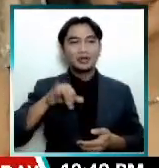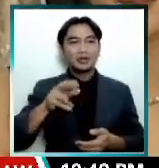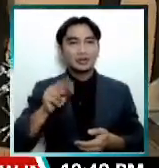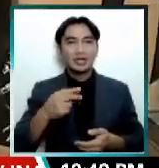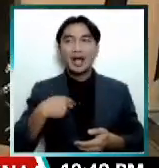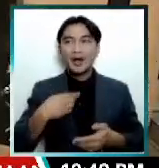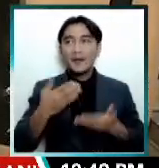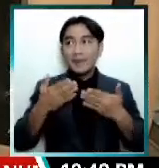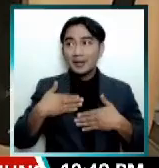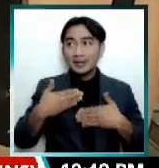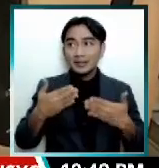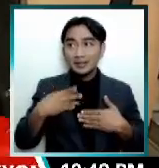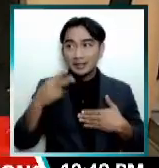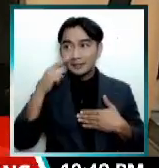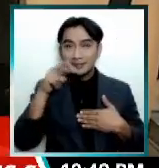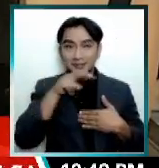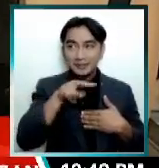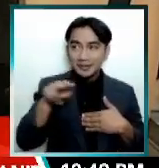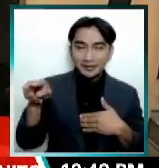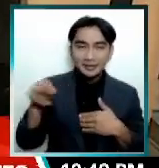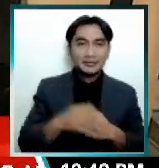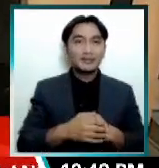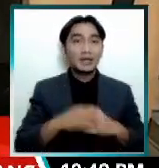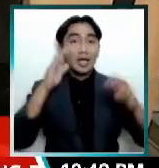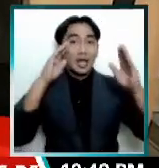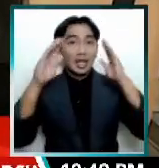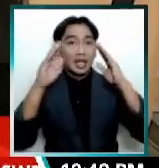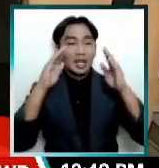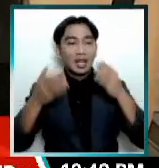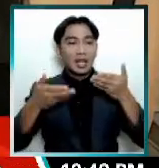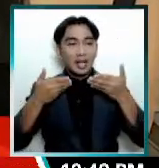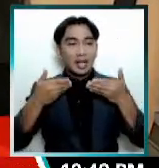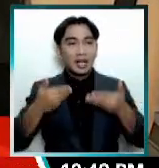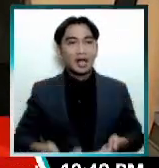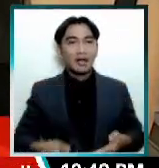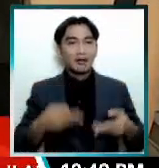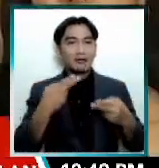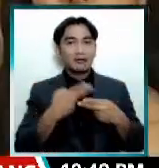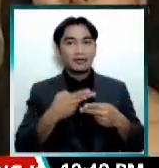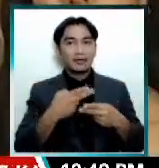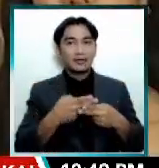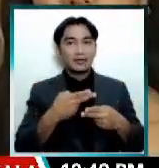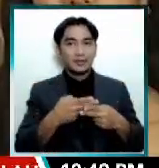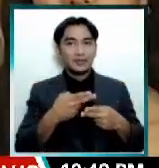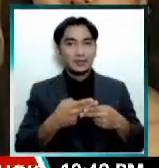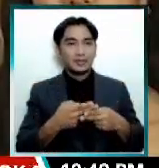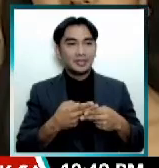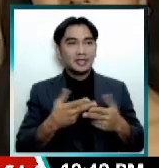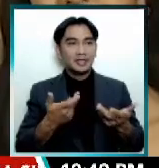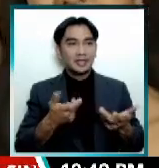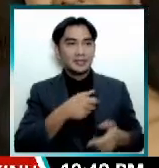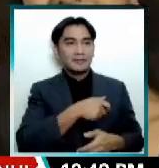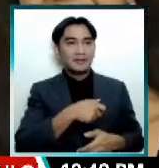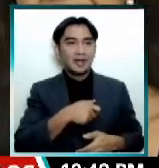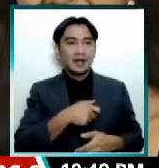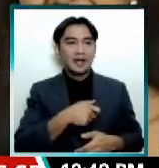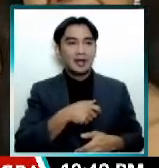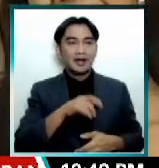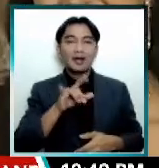kayo. Hi Michi, ako ay si Chaeryang. Mahal namin kayo. Mahal kita.